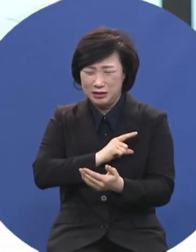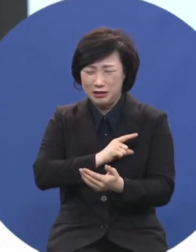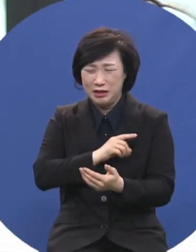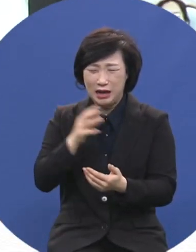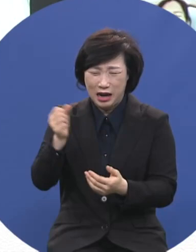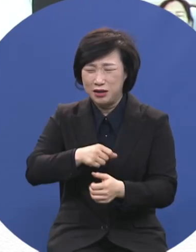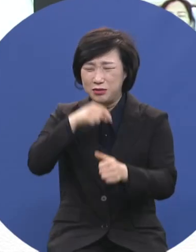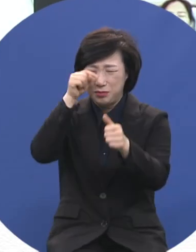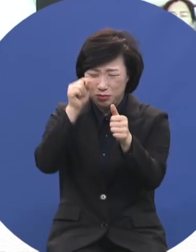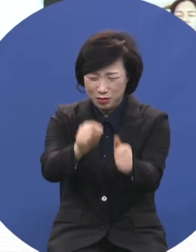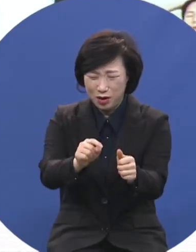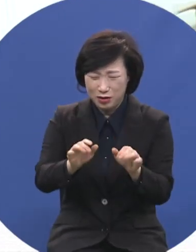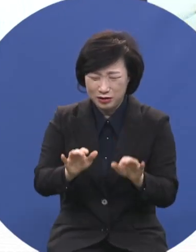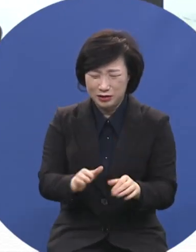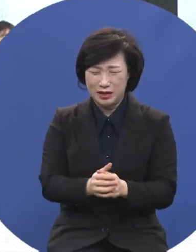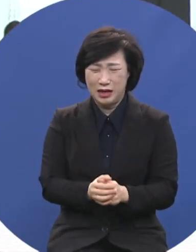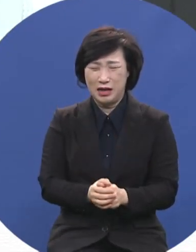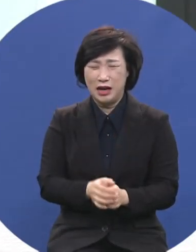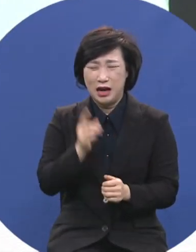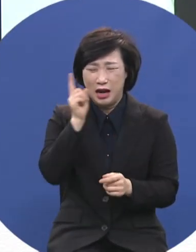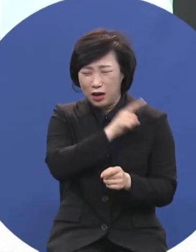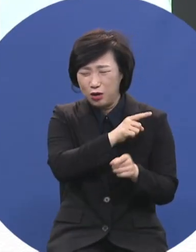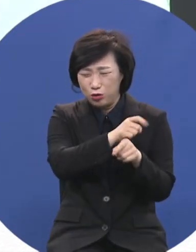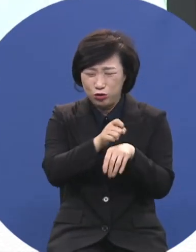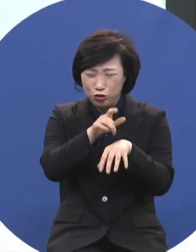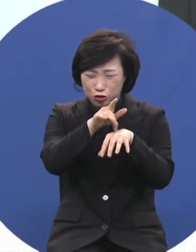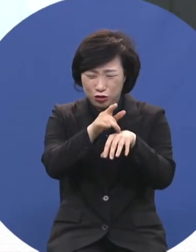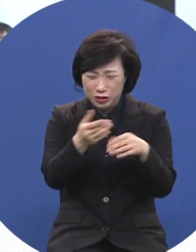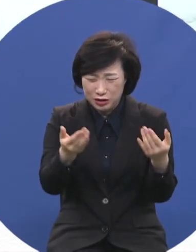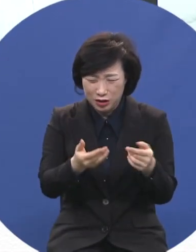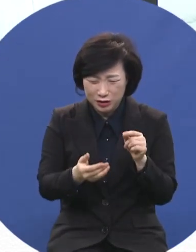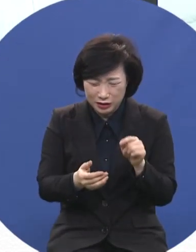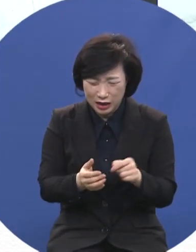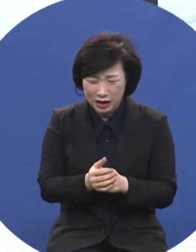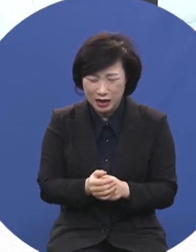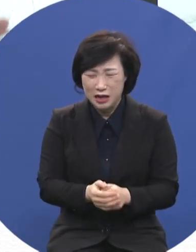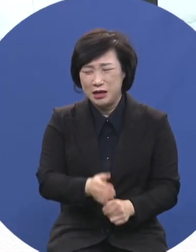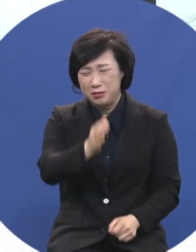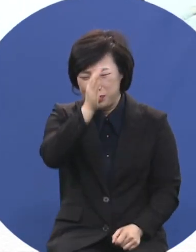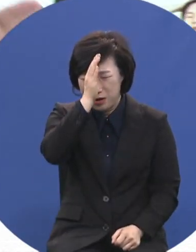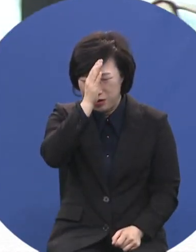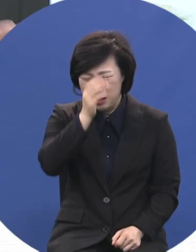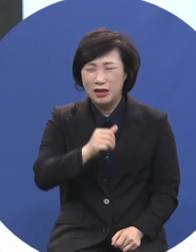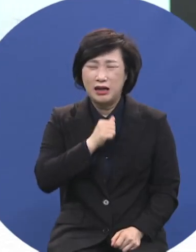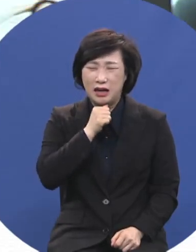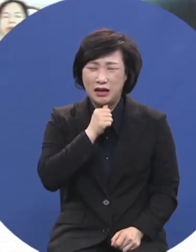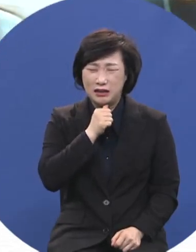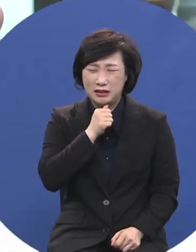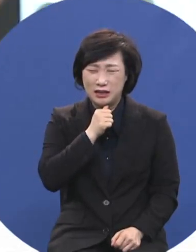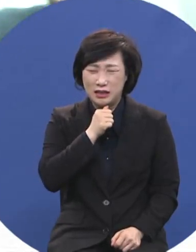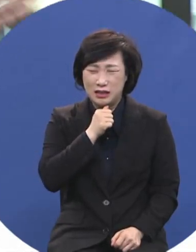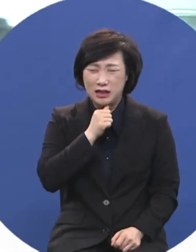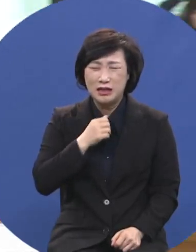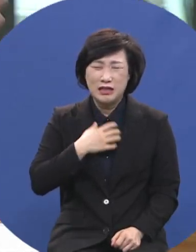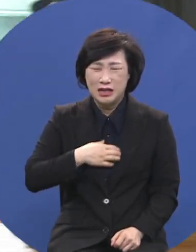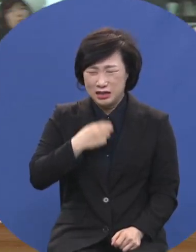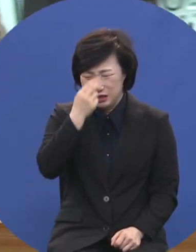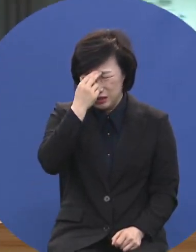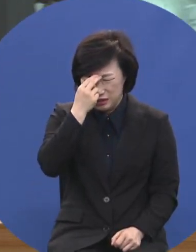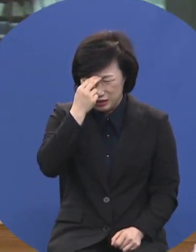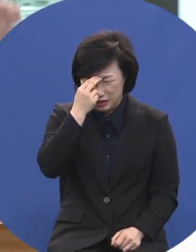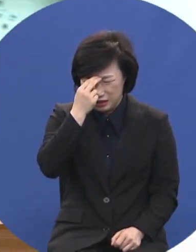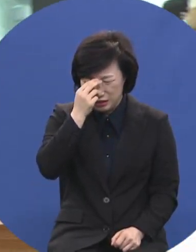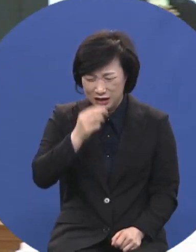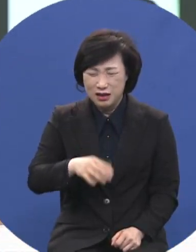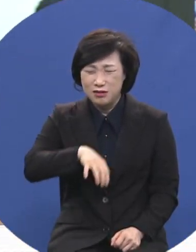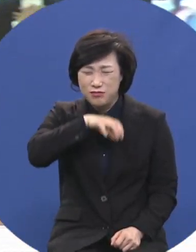걸고 명령하노니 마귀 사단 귀신아, 질병아, 가난아, 염려 근심